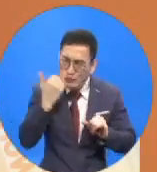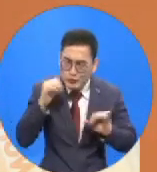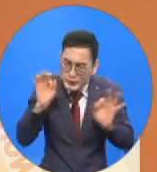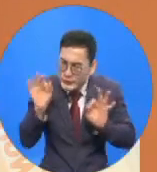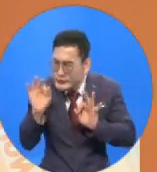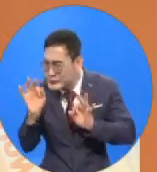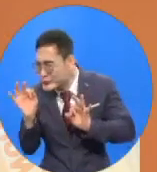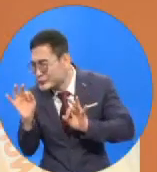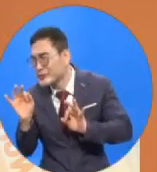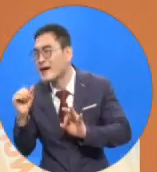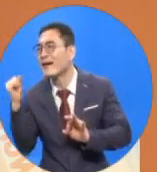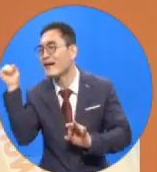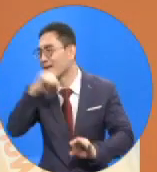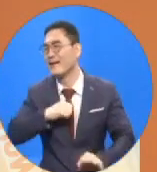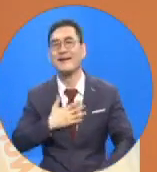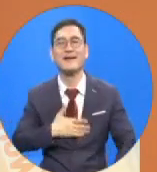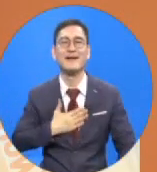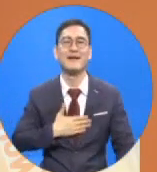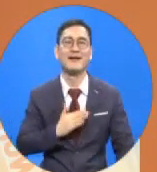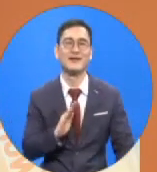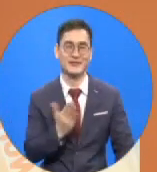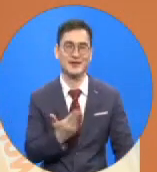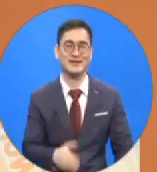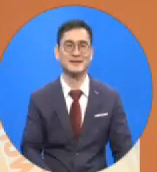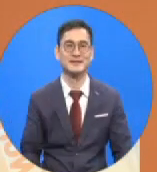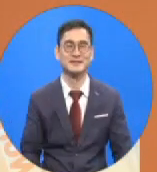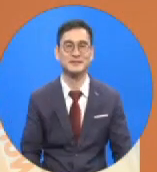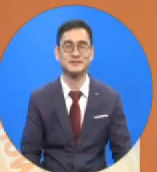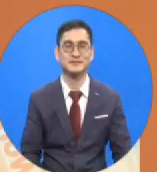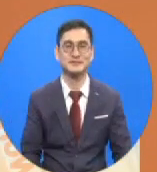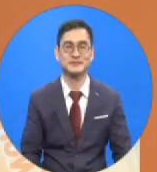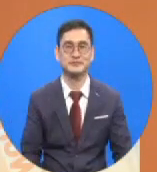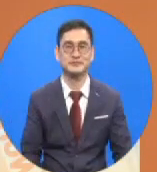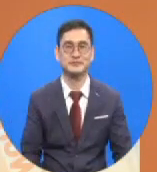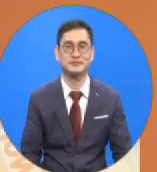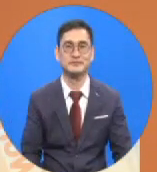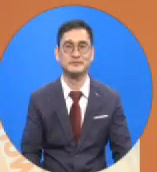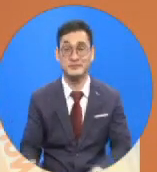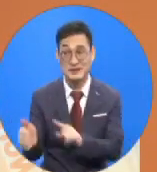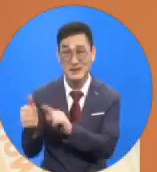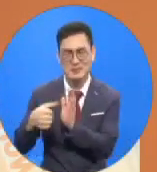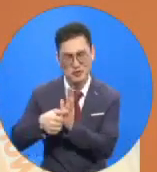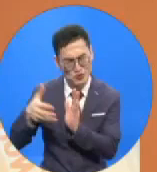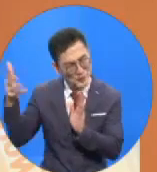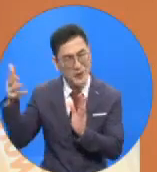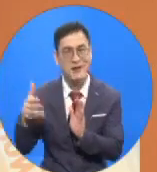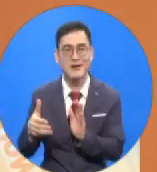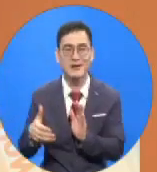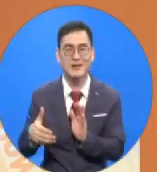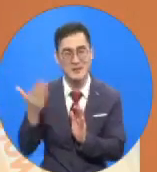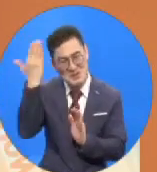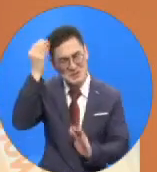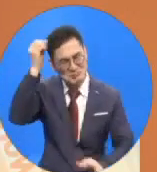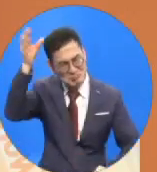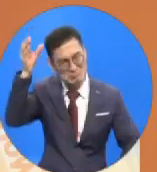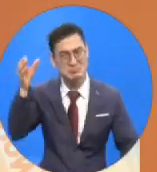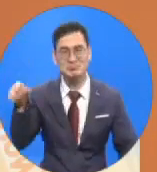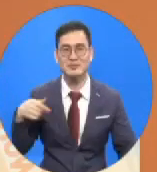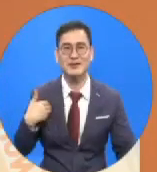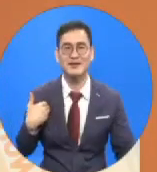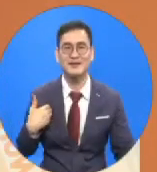할지라도 누군지 어떤 사람인지 나타나는데 보일 수 있죠 이며 삶이 있을 거 아닐 수도 있지만 아까 말씀드린 것처럼